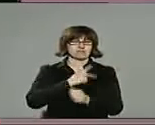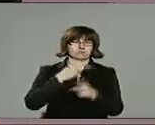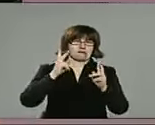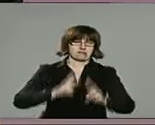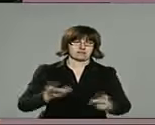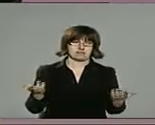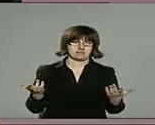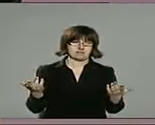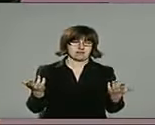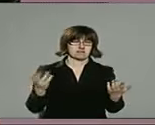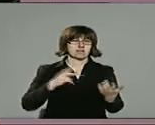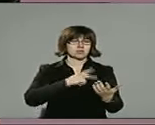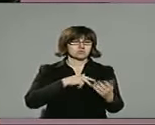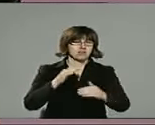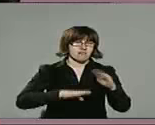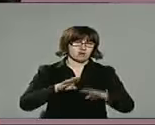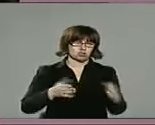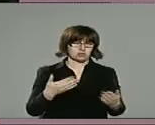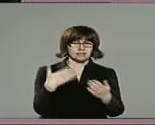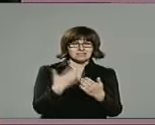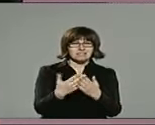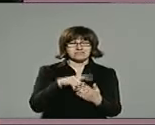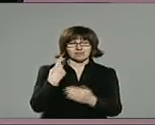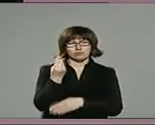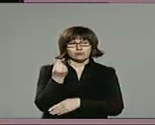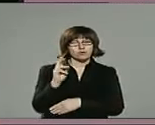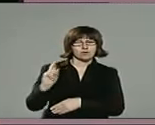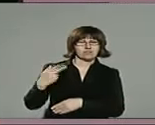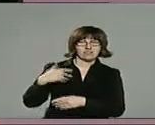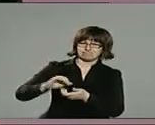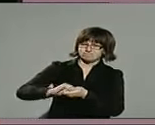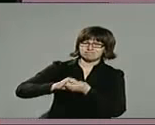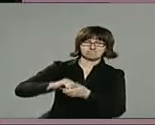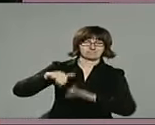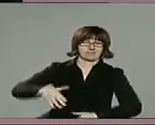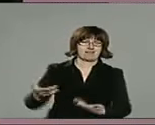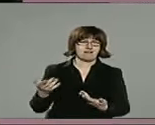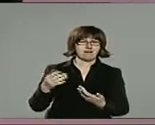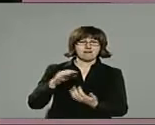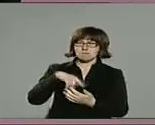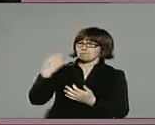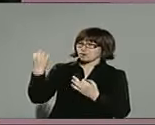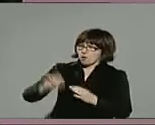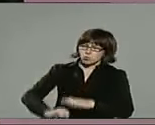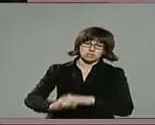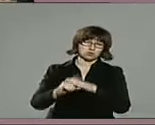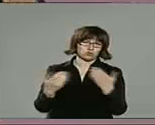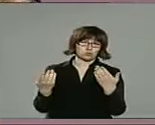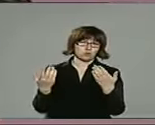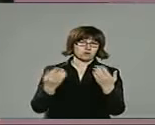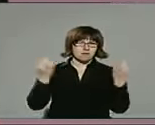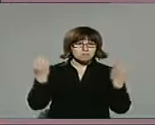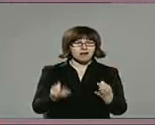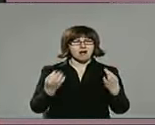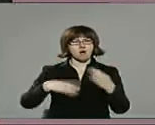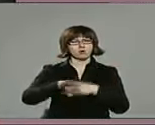Gerechtigkeit und sozialen Fortschritt. Deshalb fühlen wir uns mit ihm besonders verbunden. Er verdient alle Unterstützung und er braucht